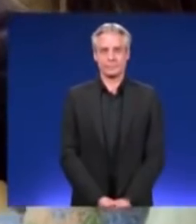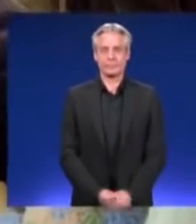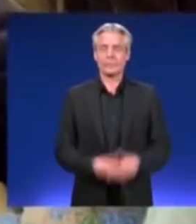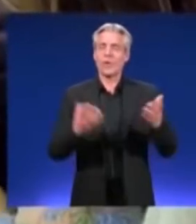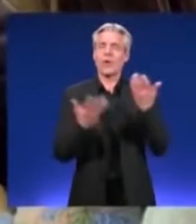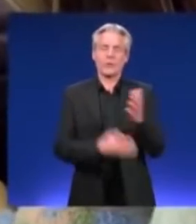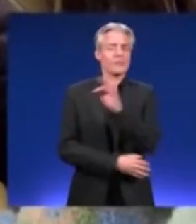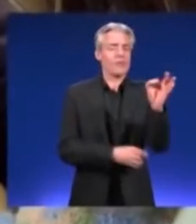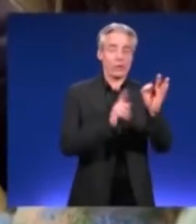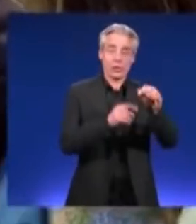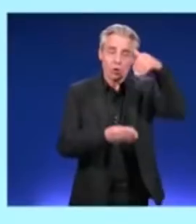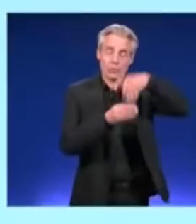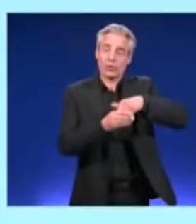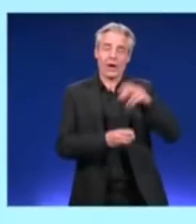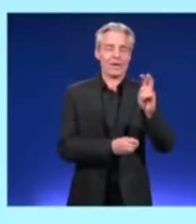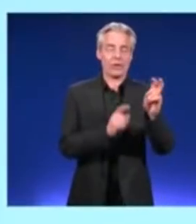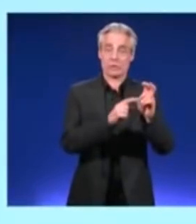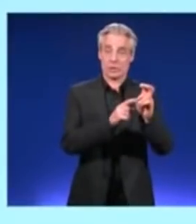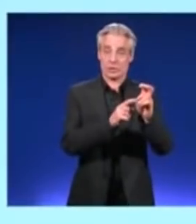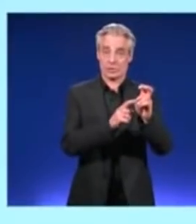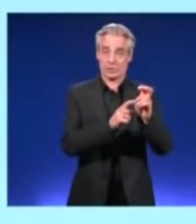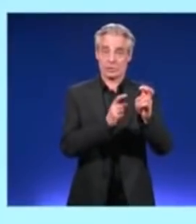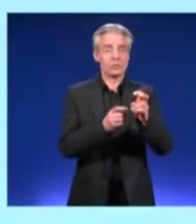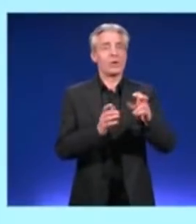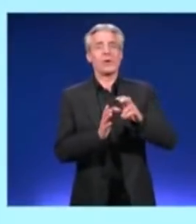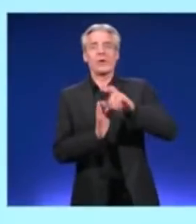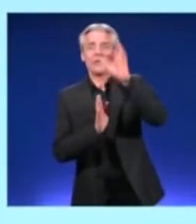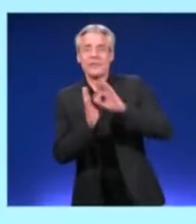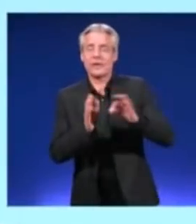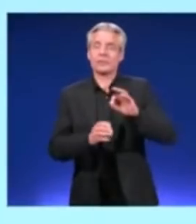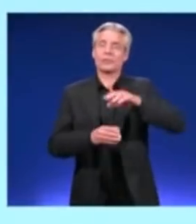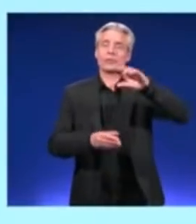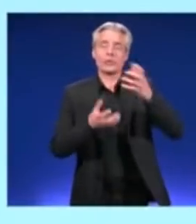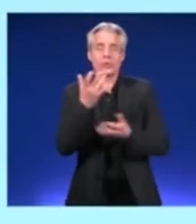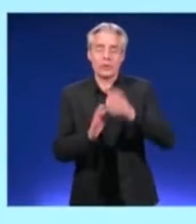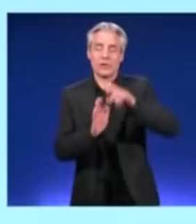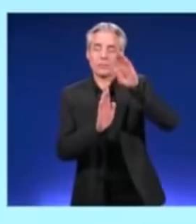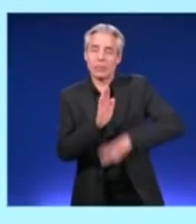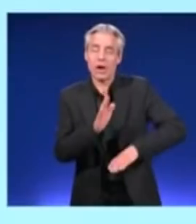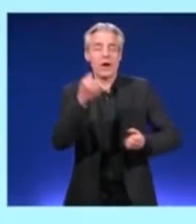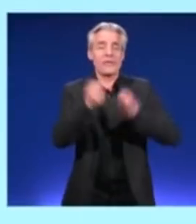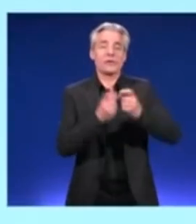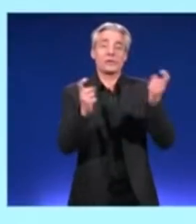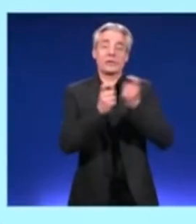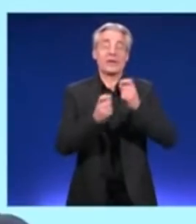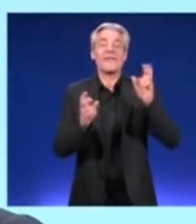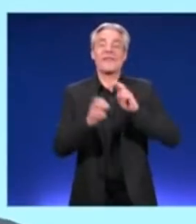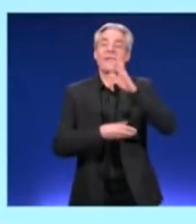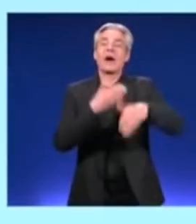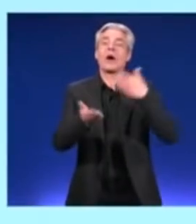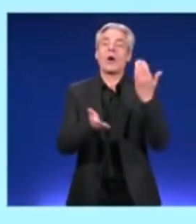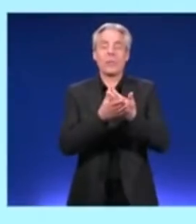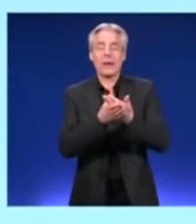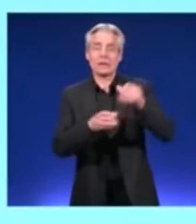D'une France où, par l'écologie, les factures de chauffage se réduiront et la voiture électrique pour tous viendra remplacer les couteaux